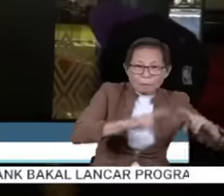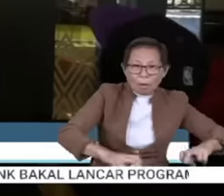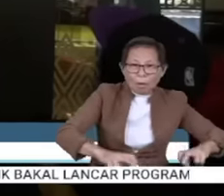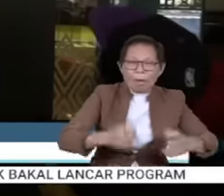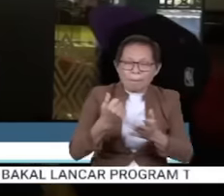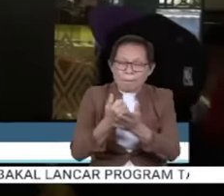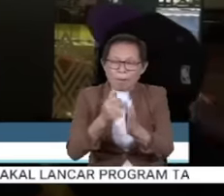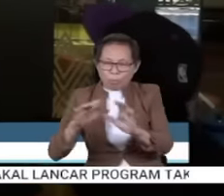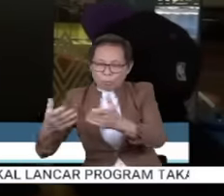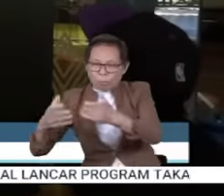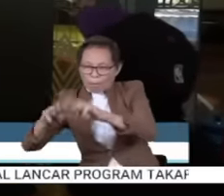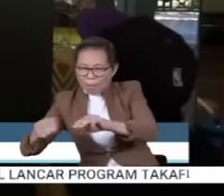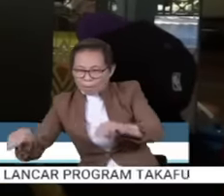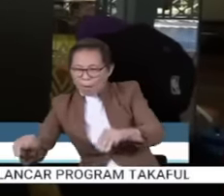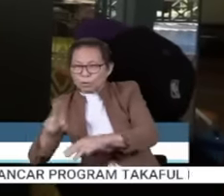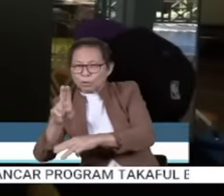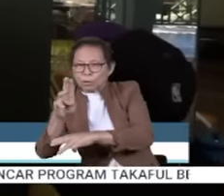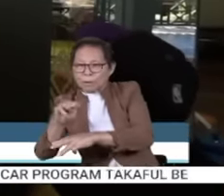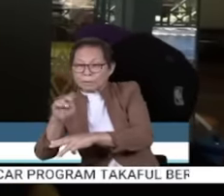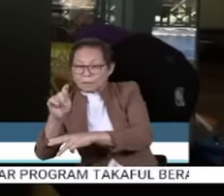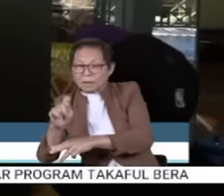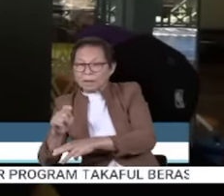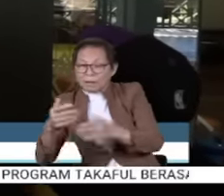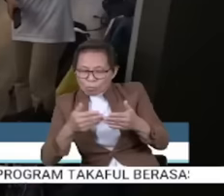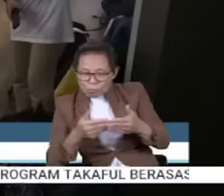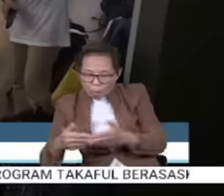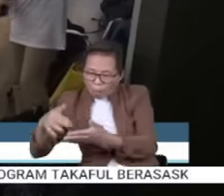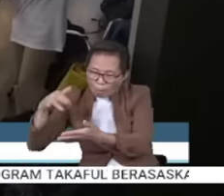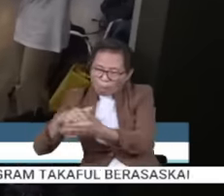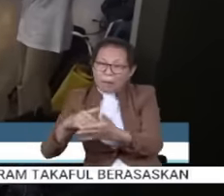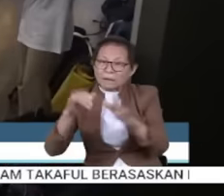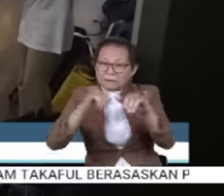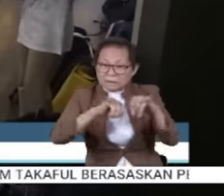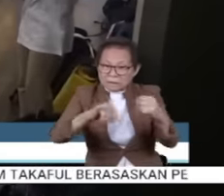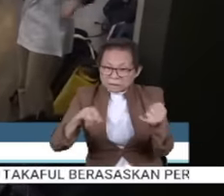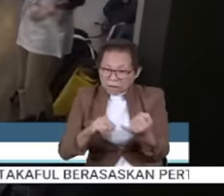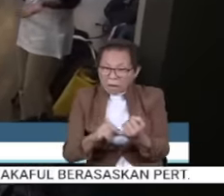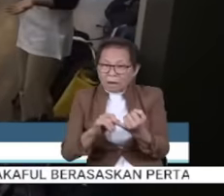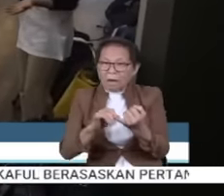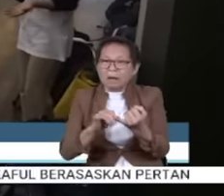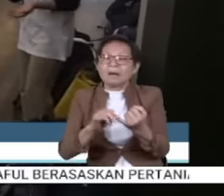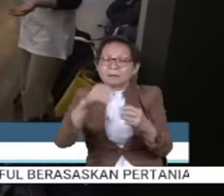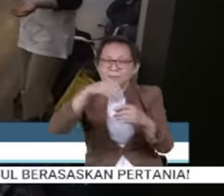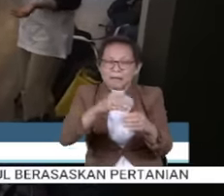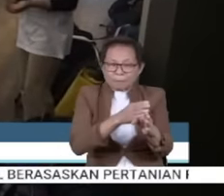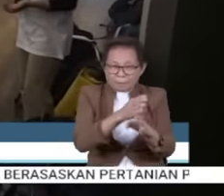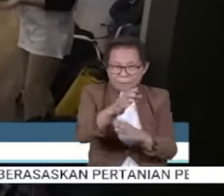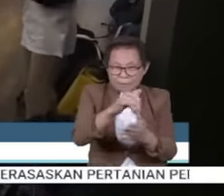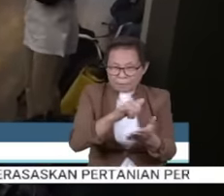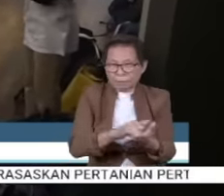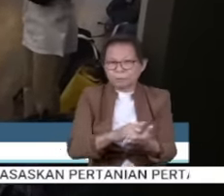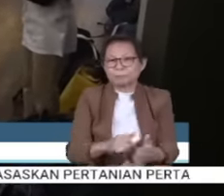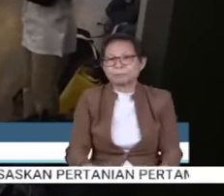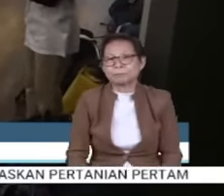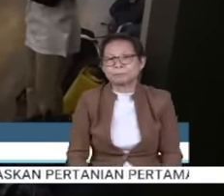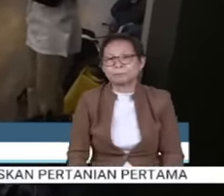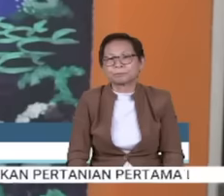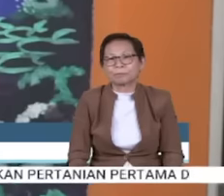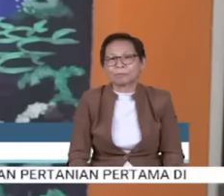dibantu sekumpulan pelajar umt yang melanjutkan pengajian ijazah sarjana dalam bidang berkaitan